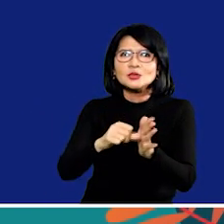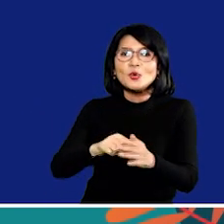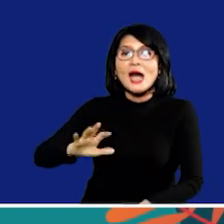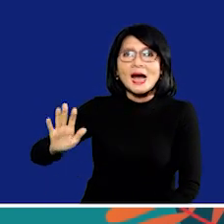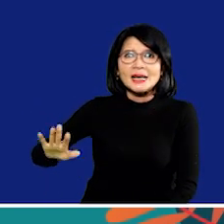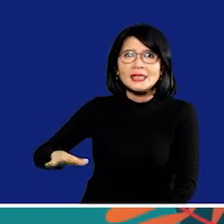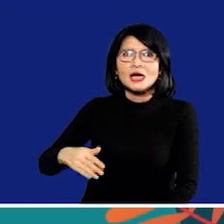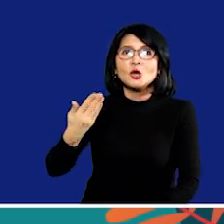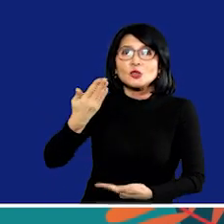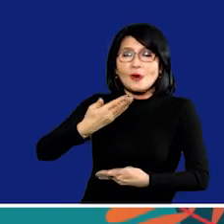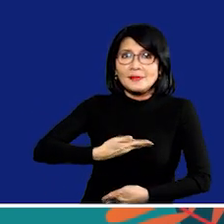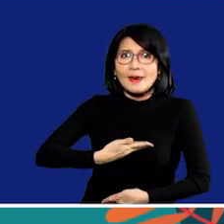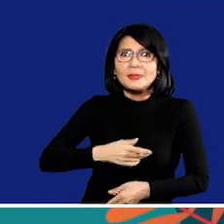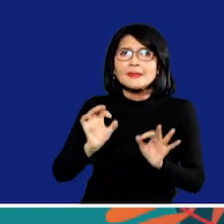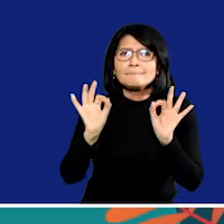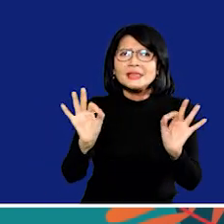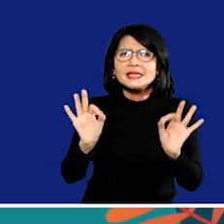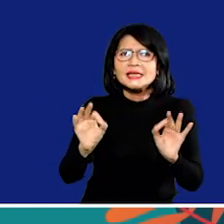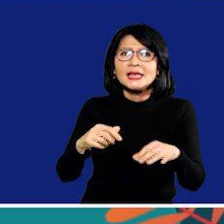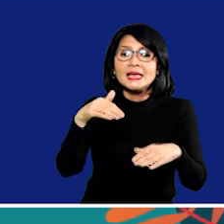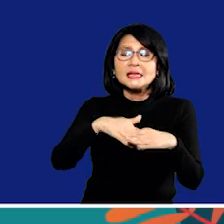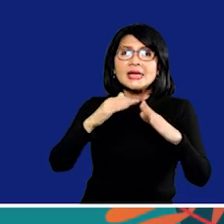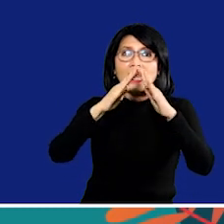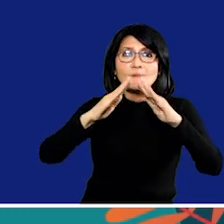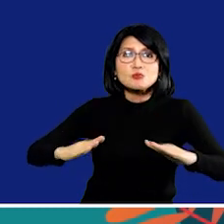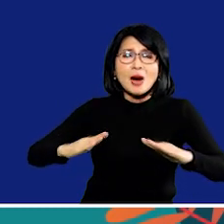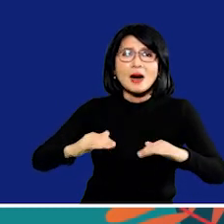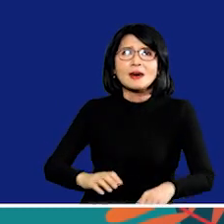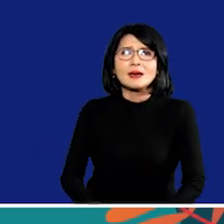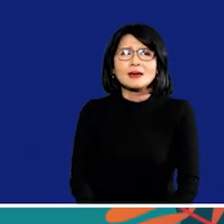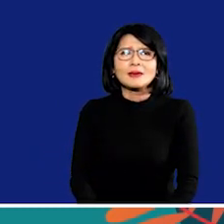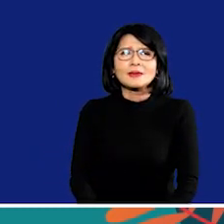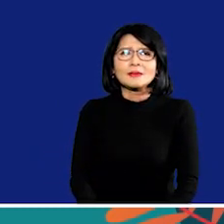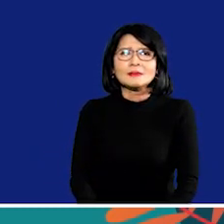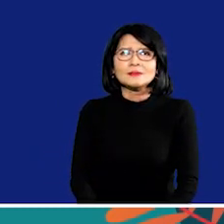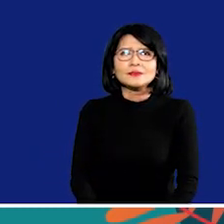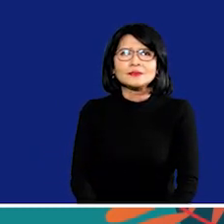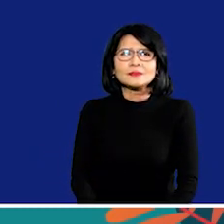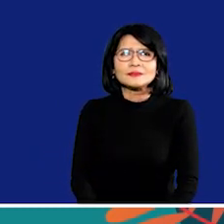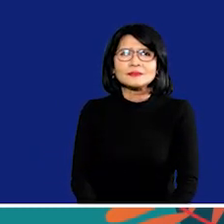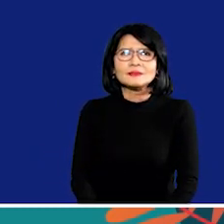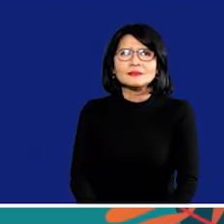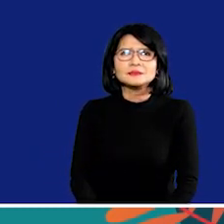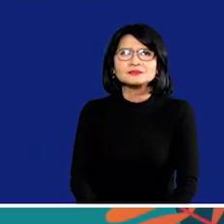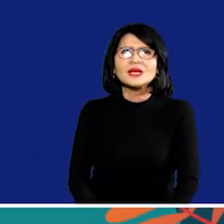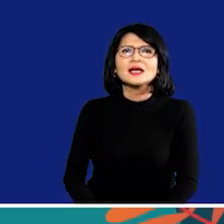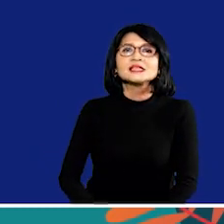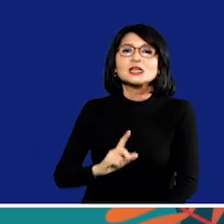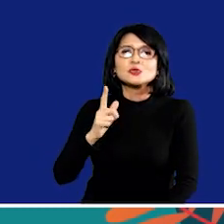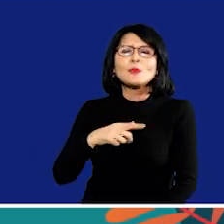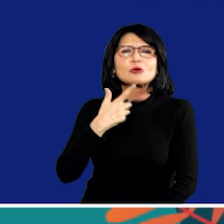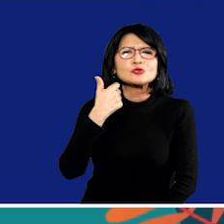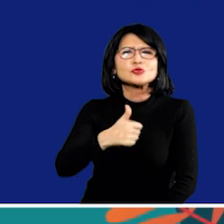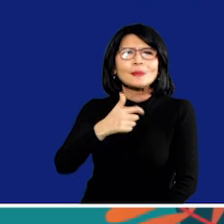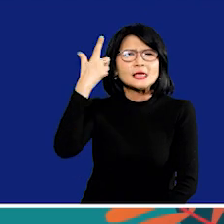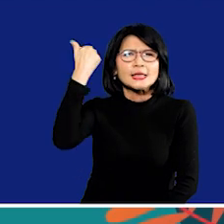juga mendapat pendidikan di dalam rumah yang masih menyenangkan dan juga masih bisa membawa